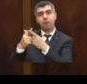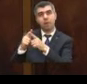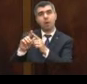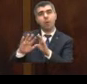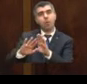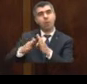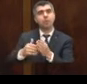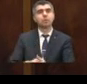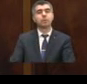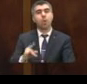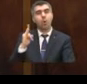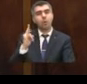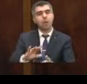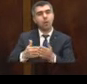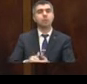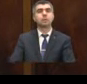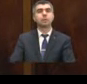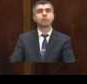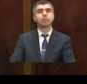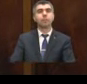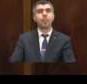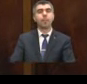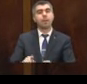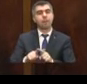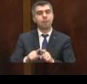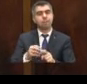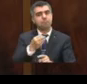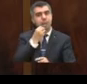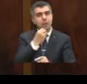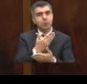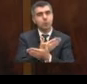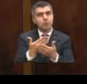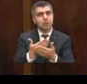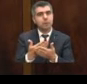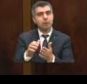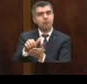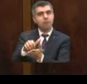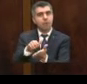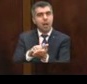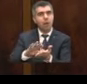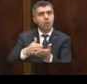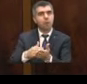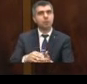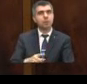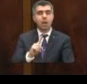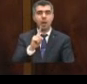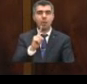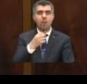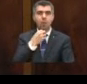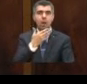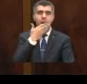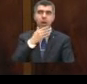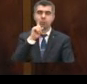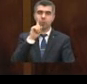القطاع. فيما يتعلق بالأمن الغذائي ومراجعة خريطة المحاصيل الزراعية، نقول كلمة واحدة: الحمد لله